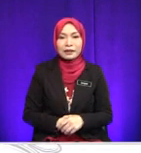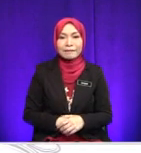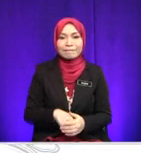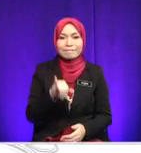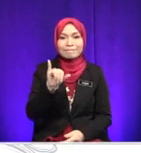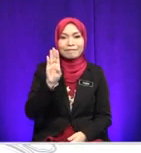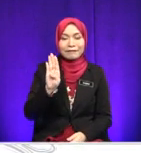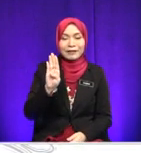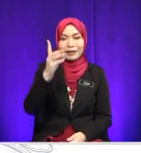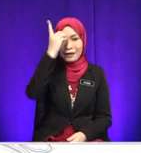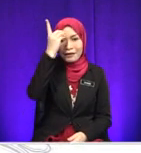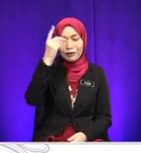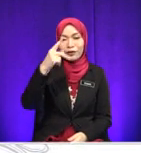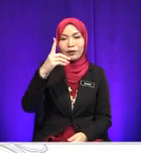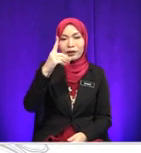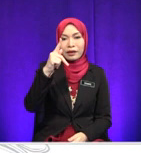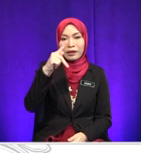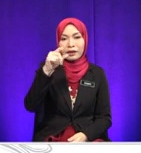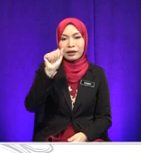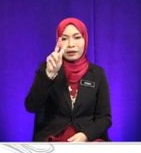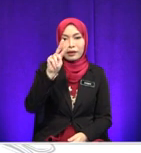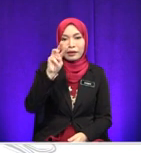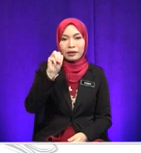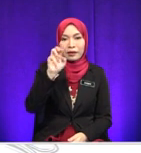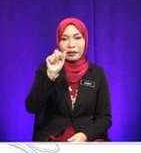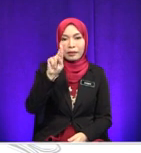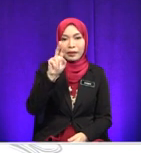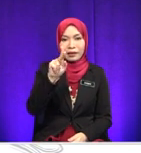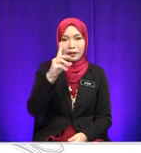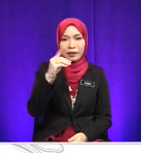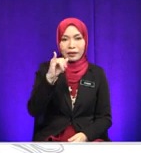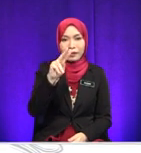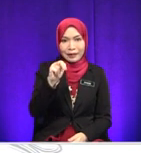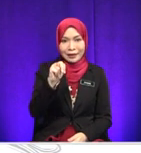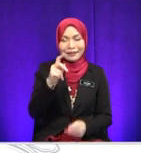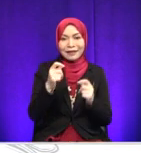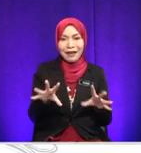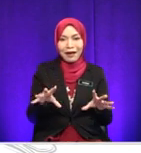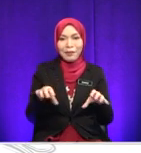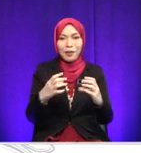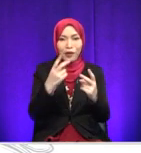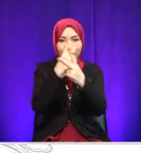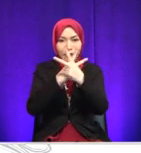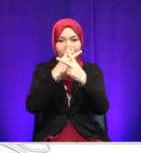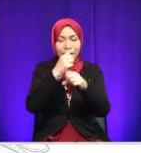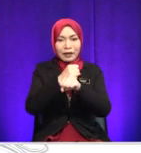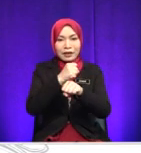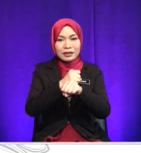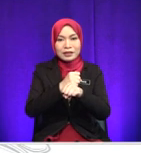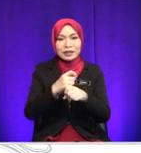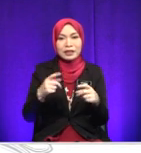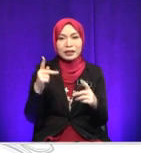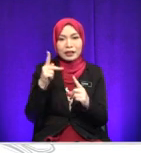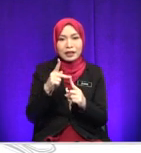Kamarudin Jaafar Luar Negeri mengadakan lawatan kerja ke Republik Uzbekistan dan Republik Kazakhstan. Lawatan ini